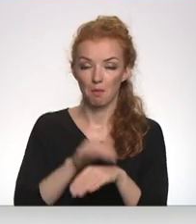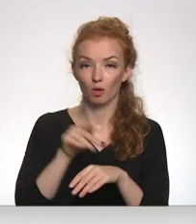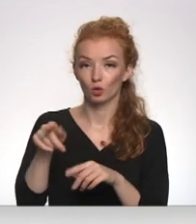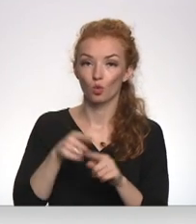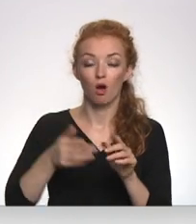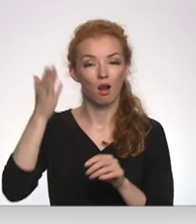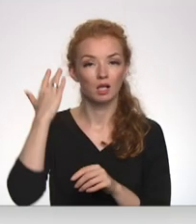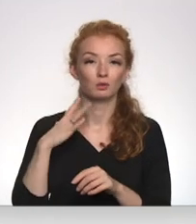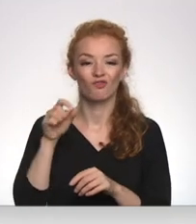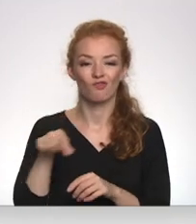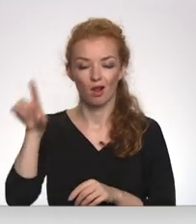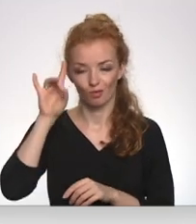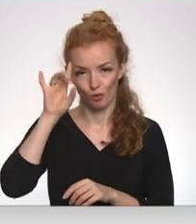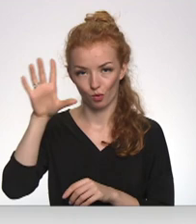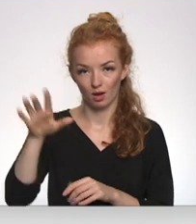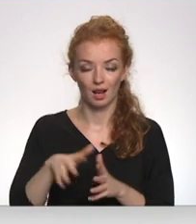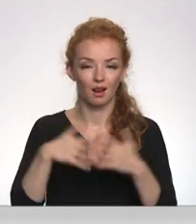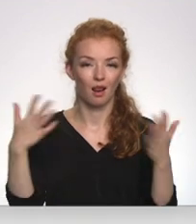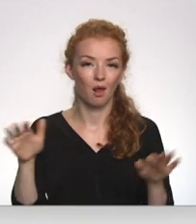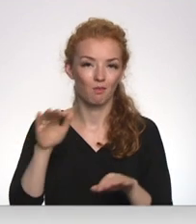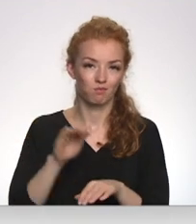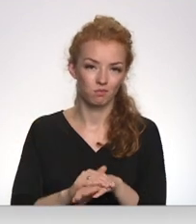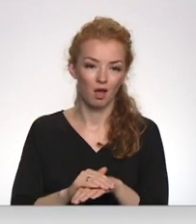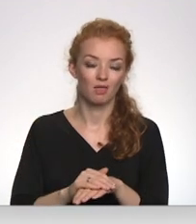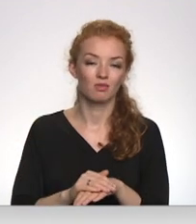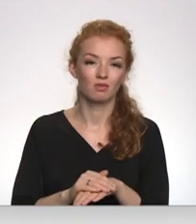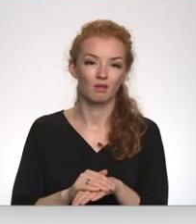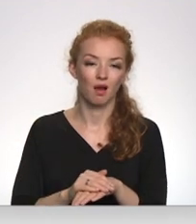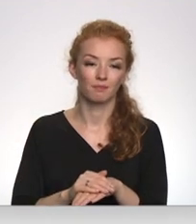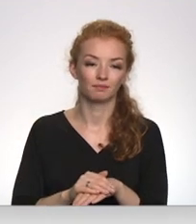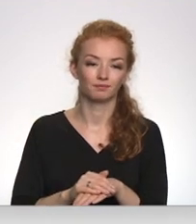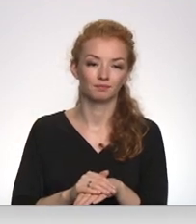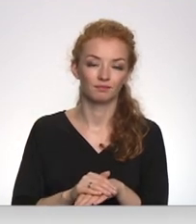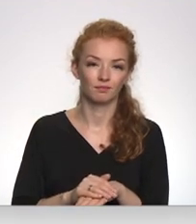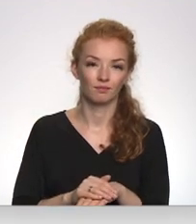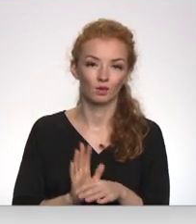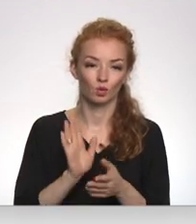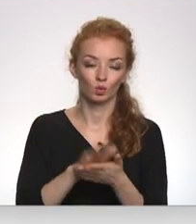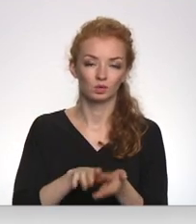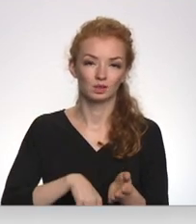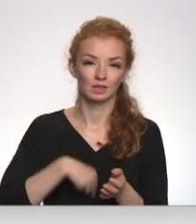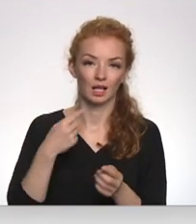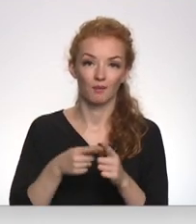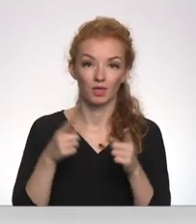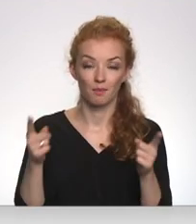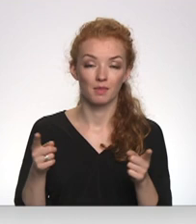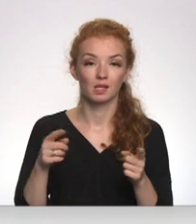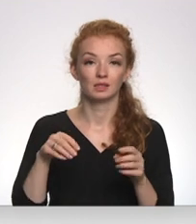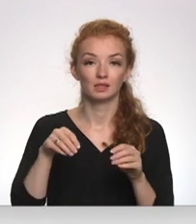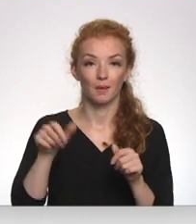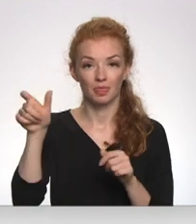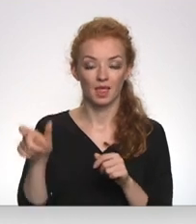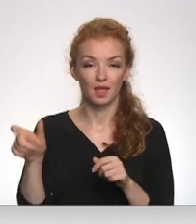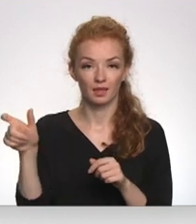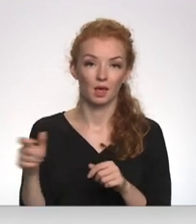bijusi populārāka. Lielā banka orientējas uz tādiem ilgākiem. Zemniekiem vajadzēja